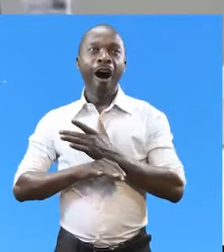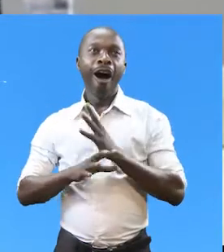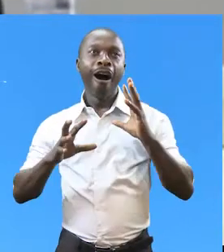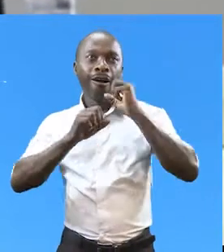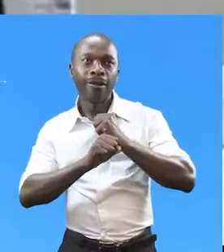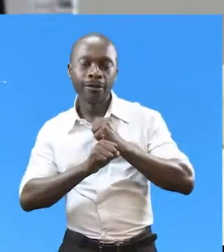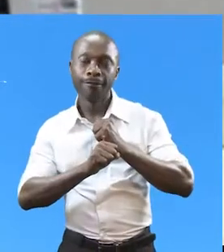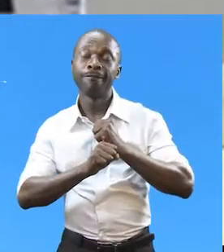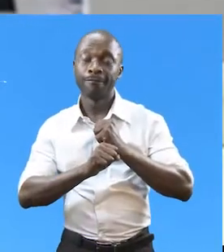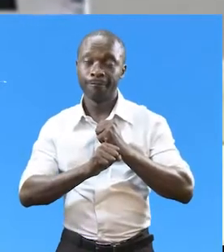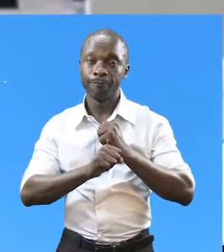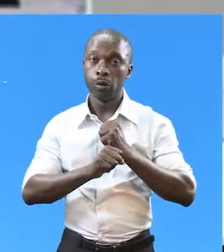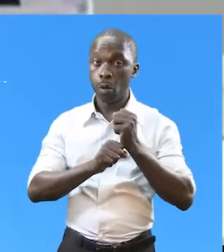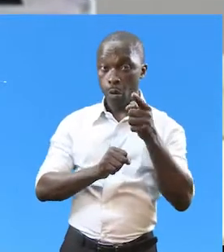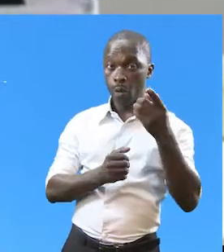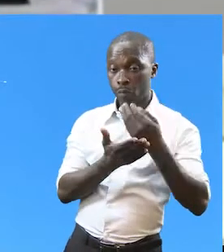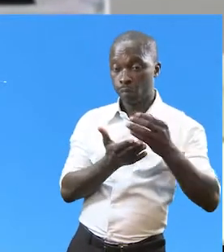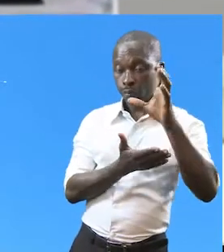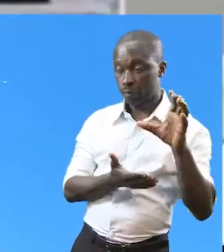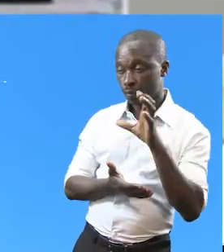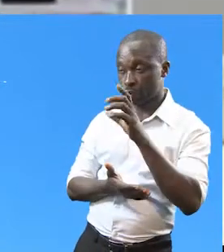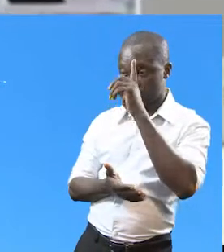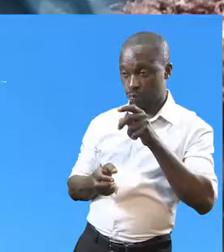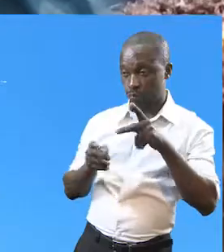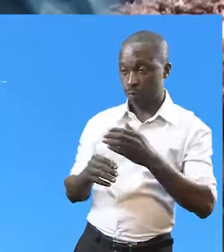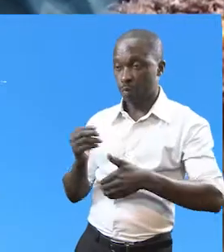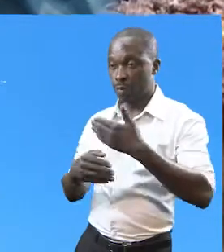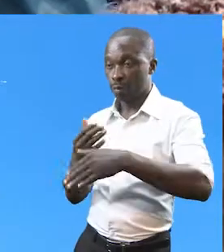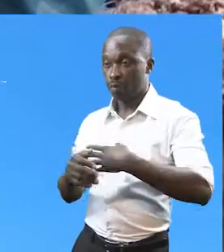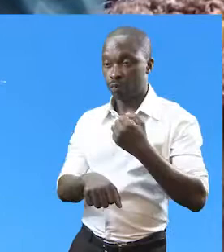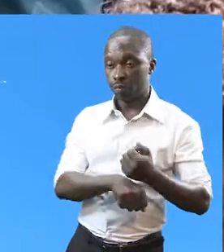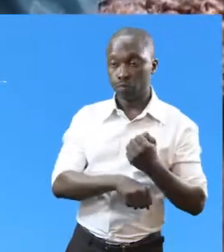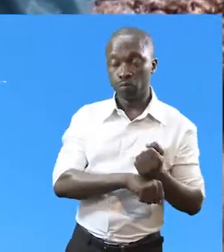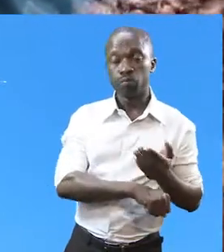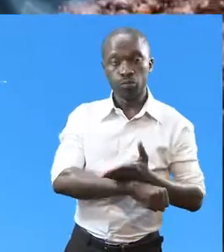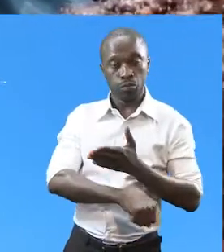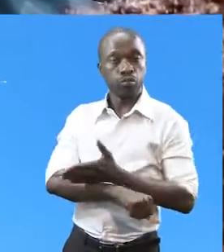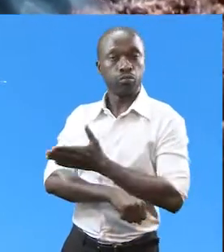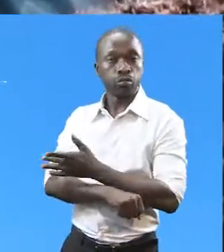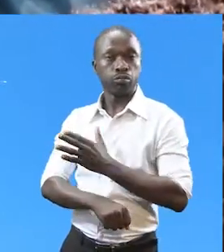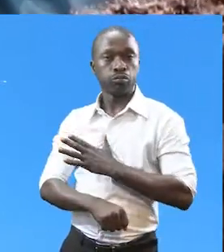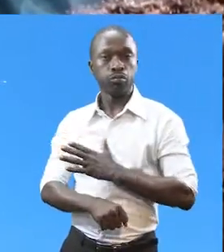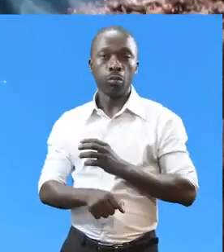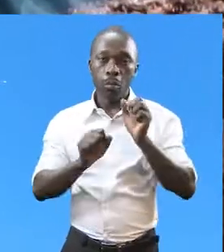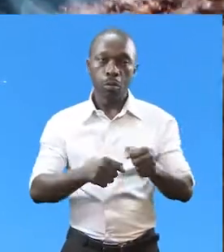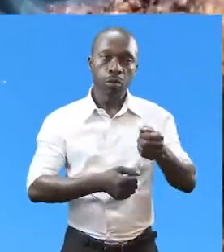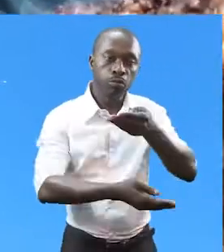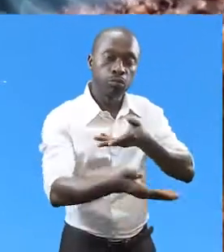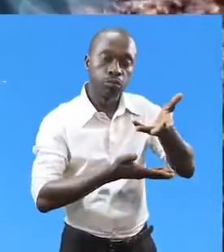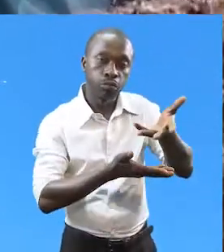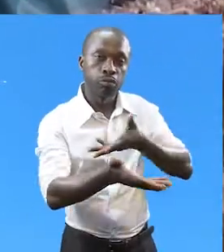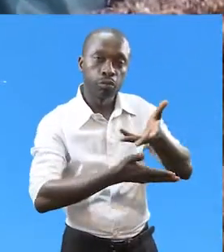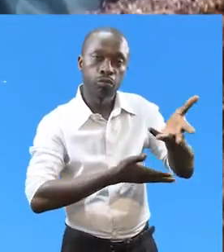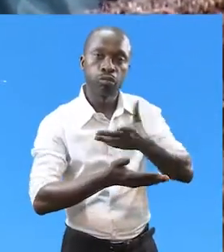permettant d'accroître l'appui apporté aux projets d'investissement et prévoira des conditions de décaissement et de remboursement assez souples. Le